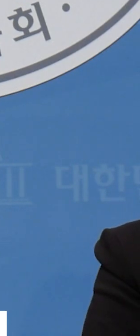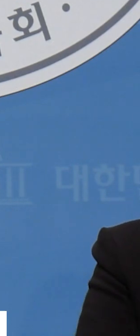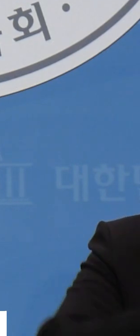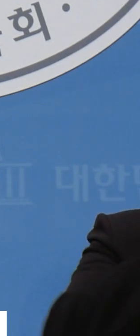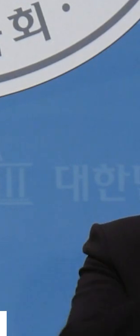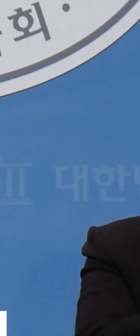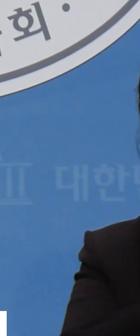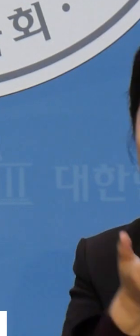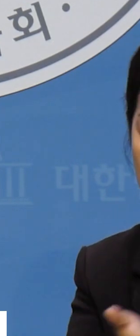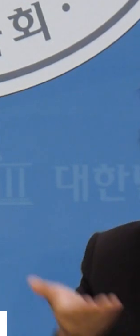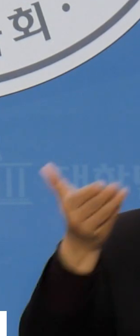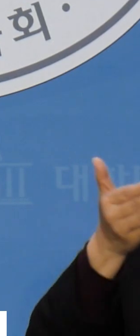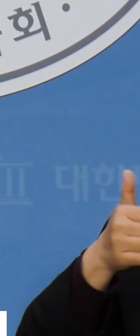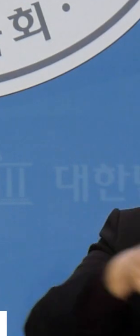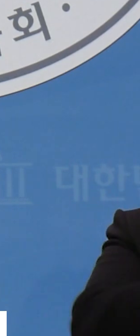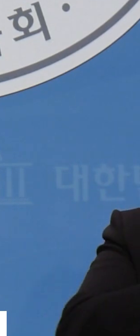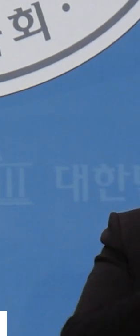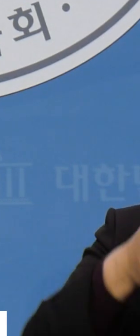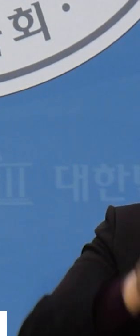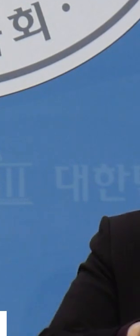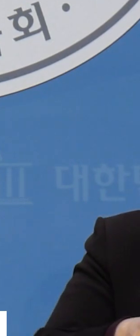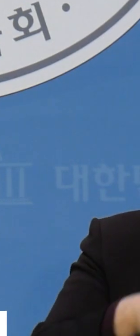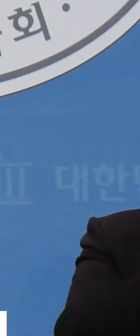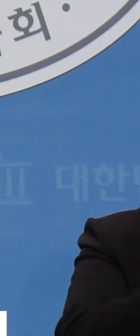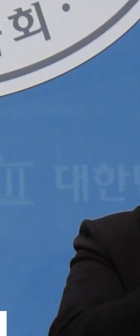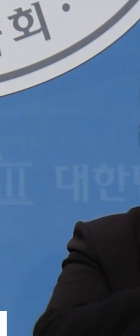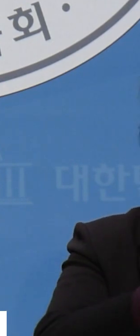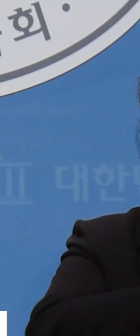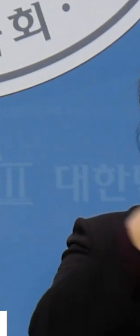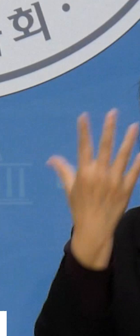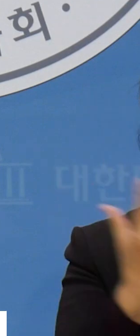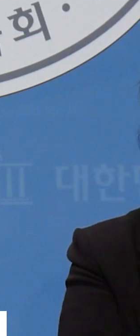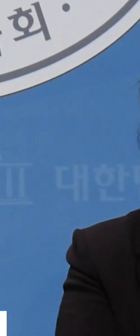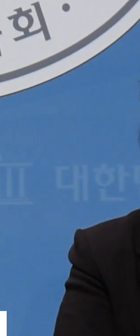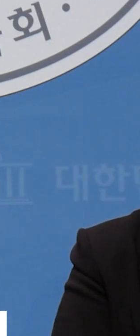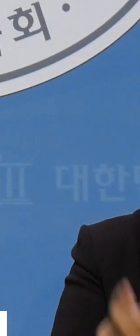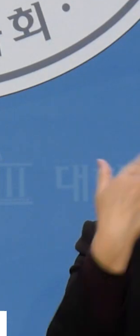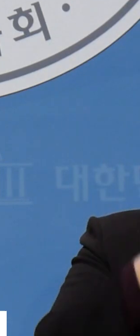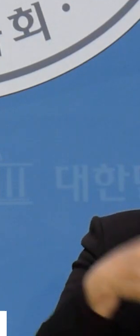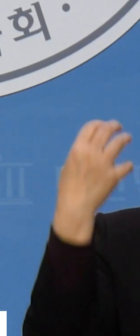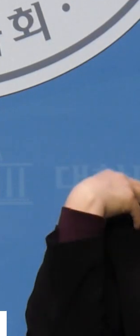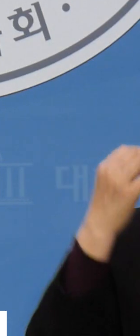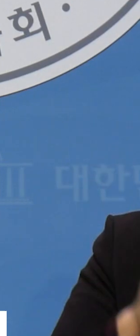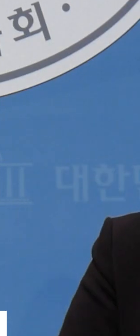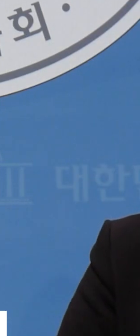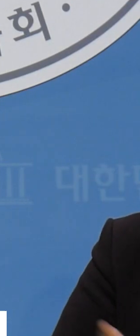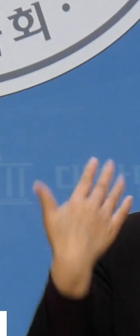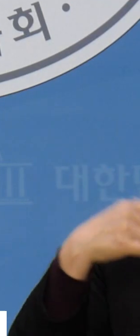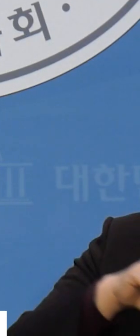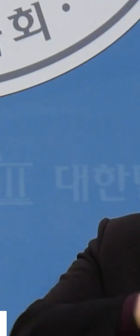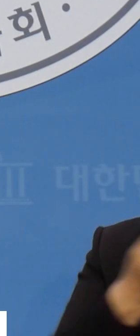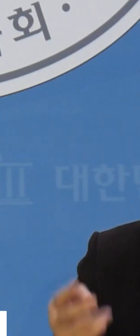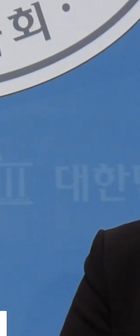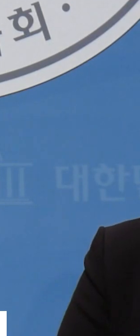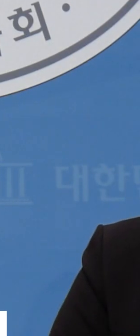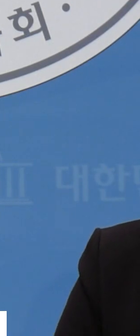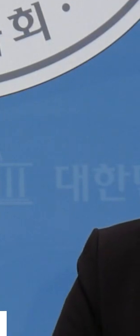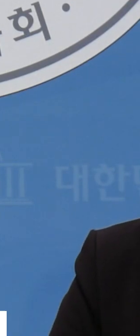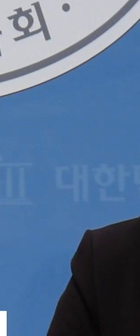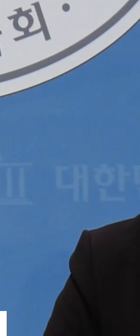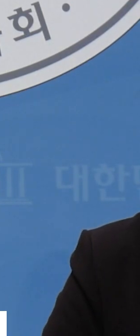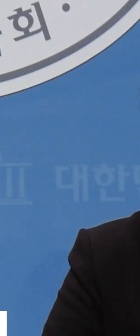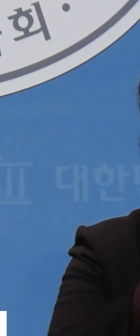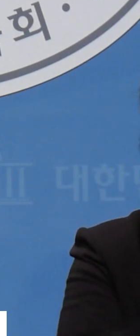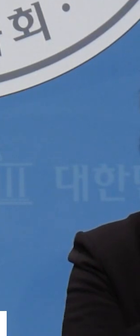위한 정부의 구조조정안을 모조리 과거로 돌려놓았습니다. 글로벌 R&D 등 1조 원 이상의